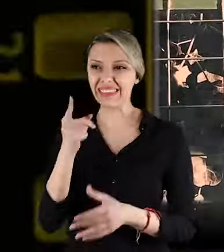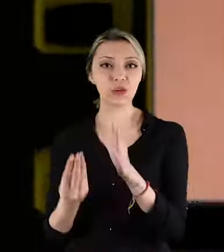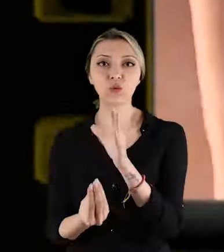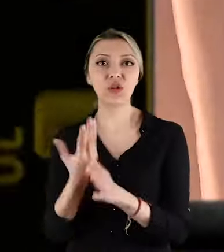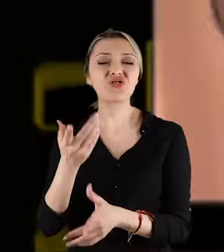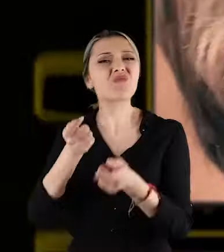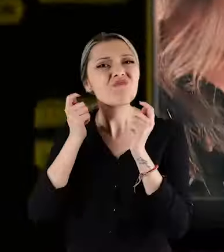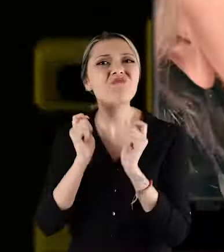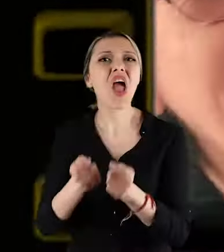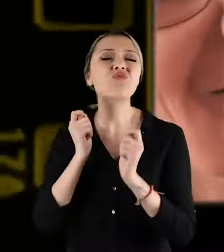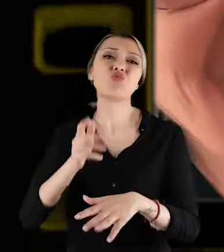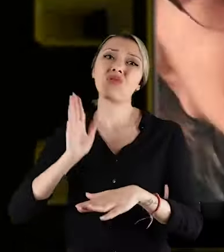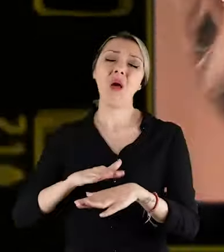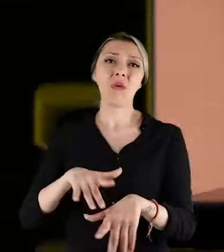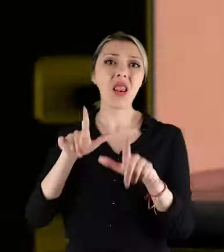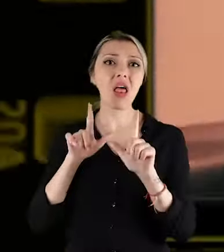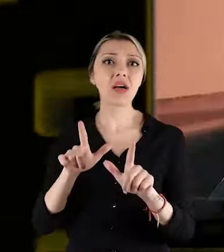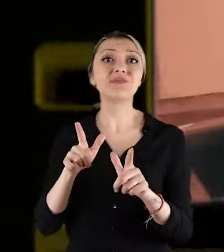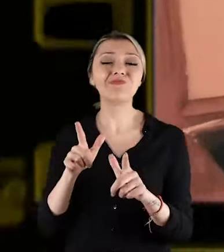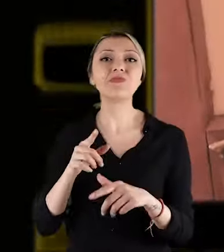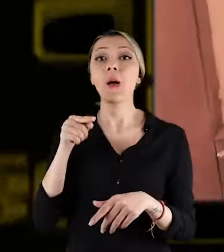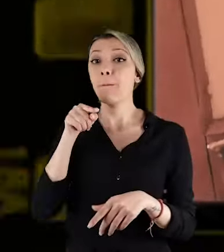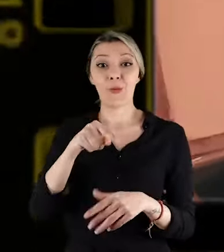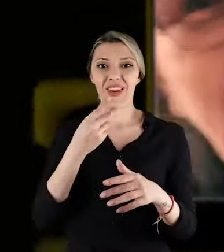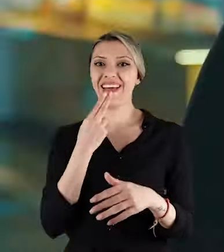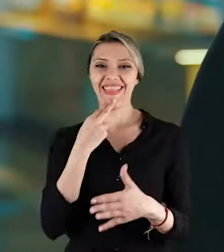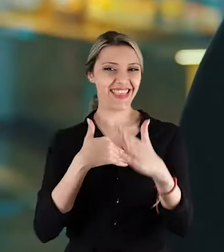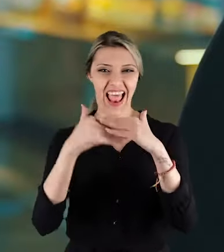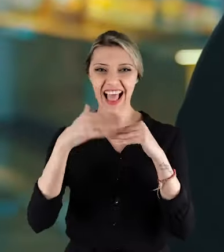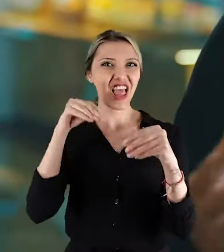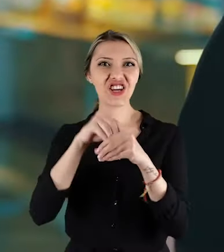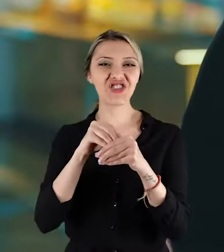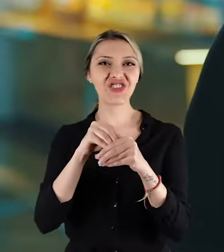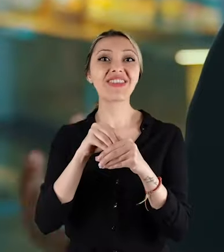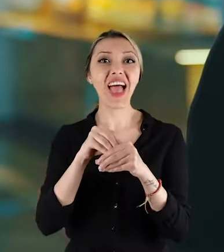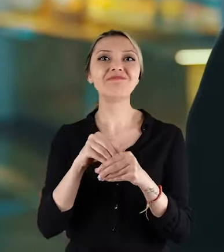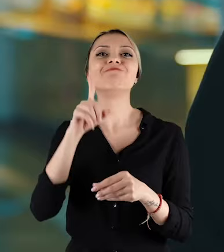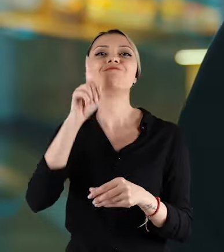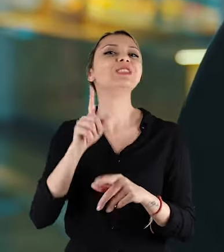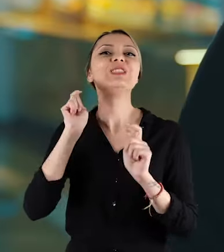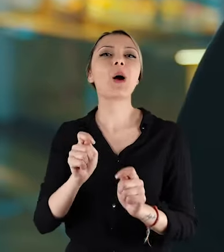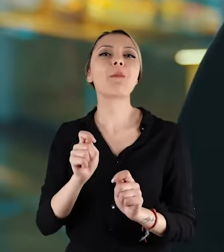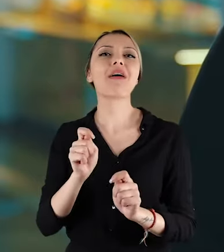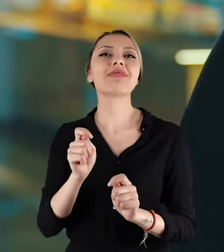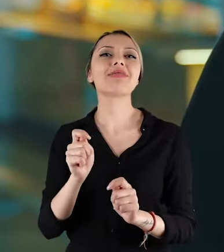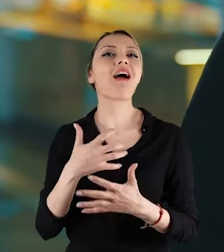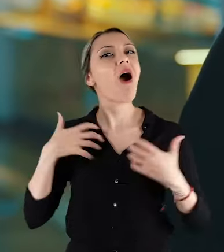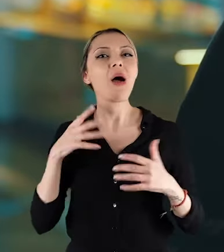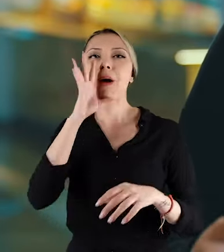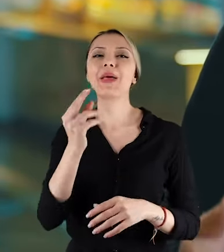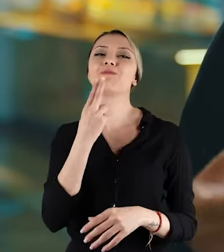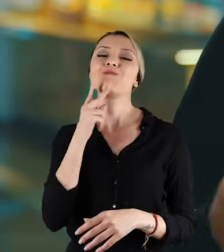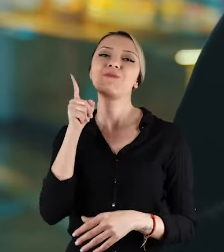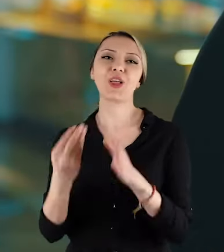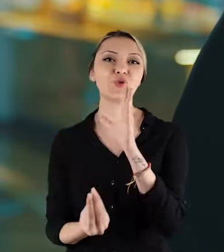onu üretmek zorunda kalıyor, arka planda kalarak üretiyor. Burada başrol oyuncusu yine ürünü ortaya çıkaran kadın üreticiler ve biz